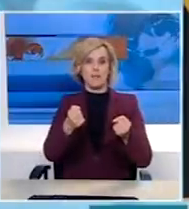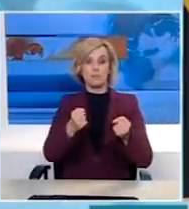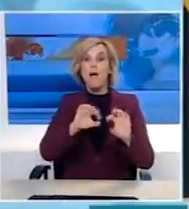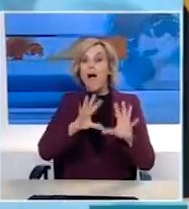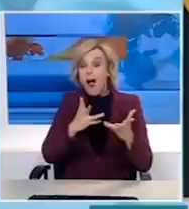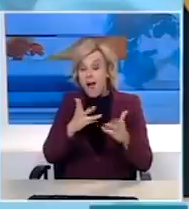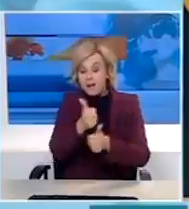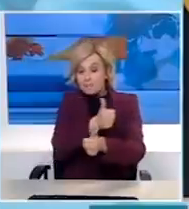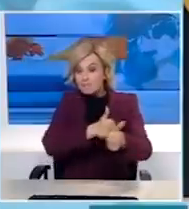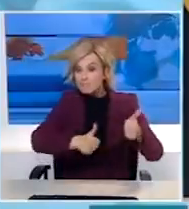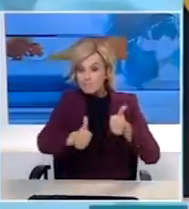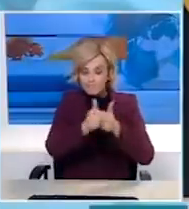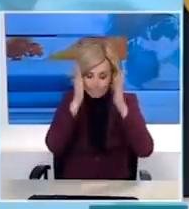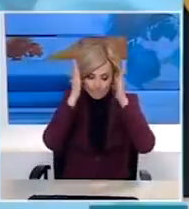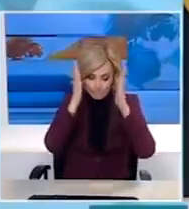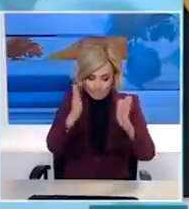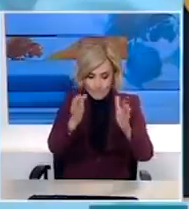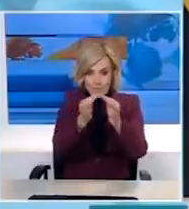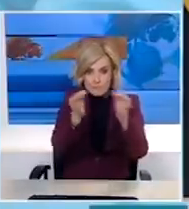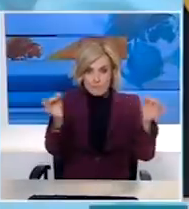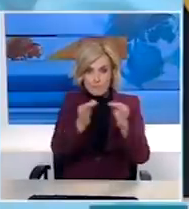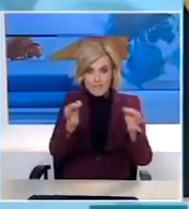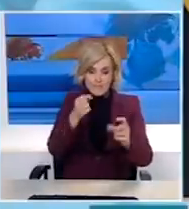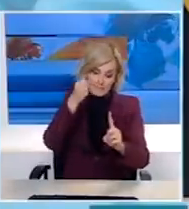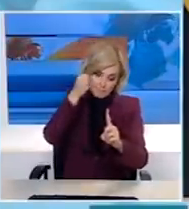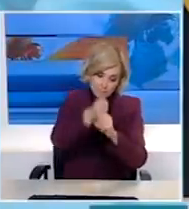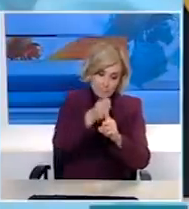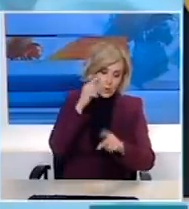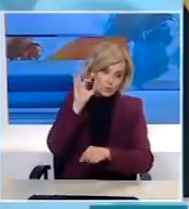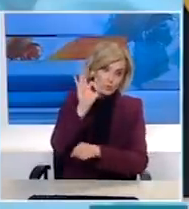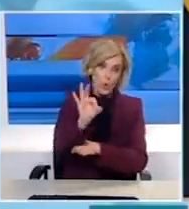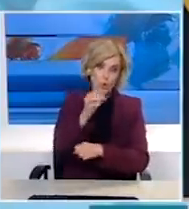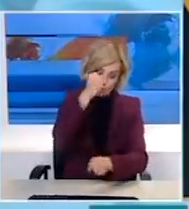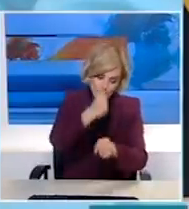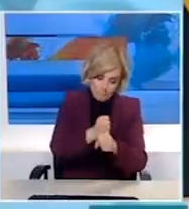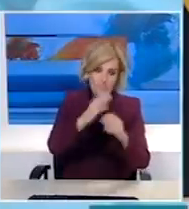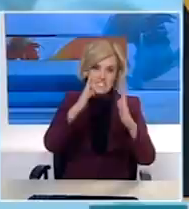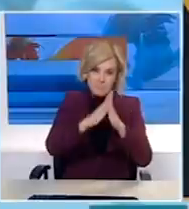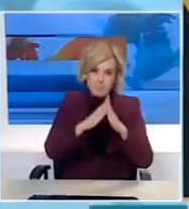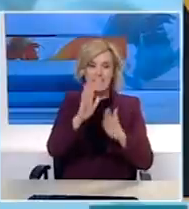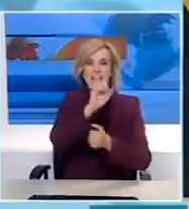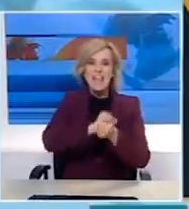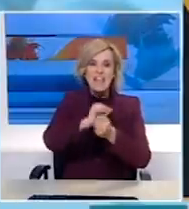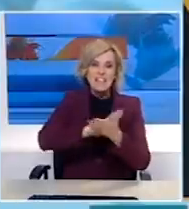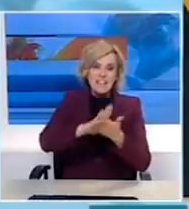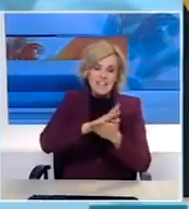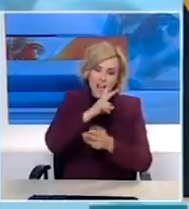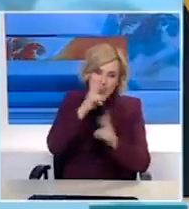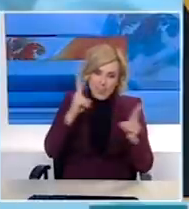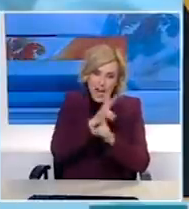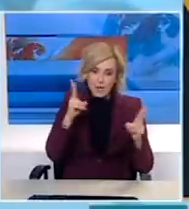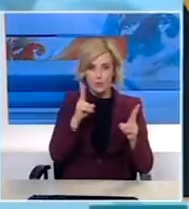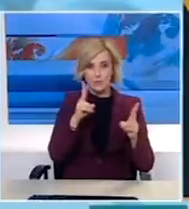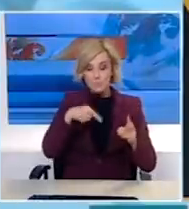μέτρα. Αρκεί να μείνουμε προσιλωμένοι στο στόχο. Θα ήθελα να τονίσω κατηγορηματικά, για μία ακόμη φορά, ότι